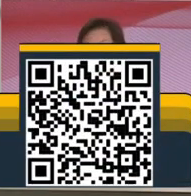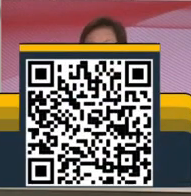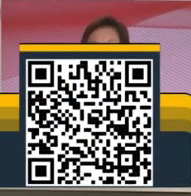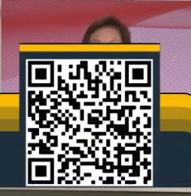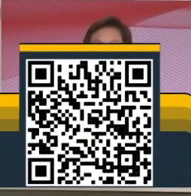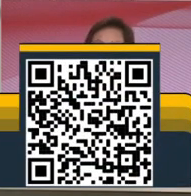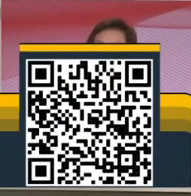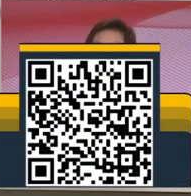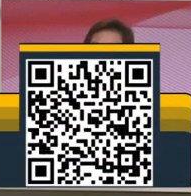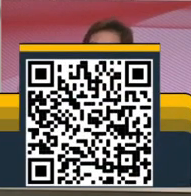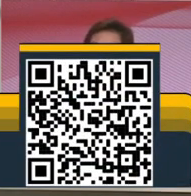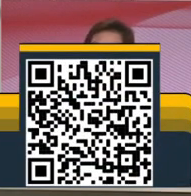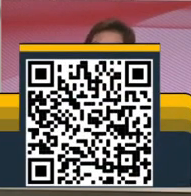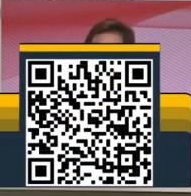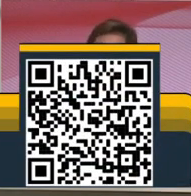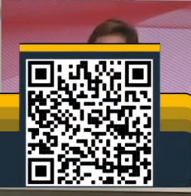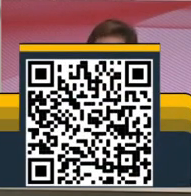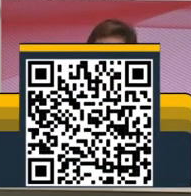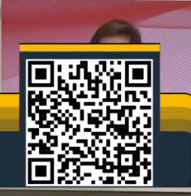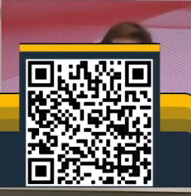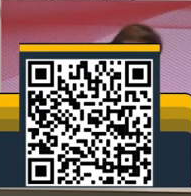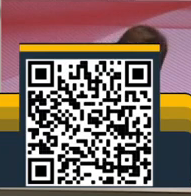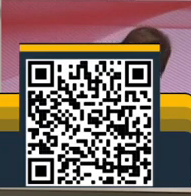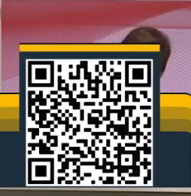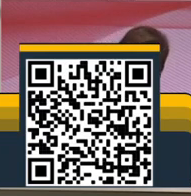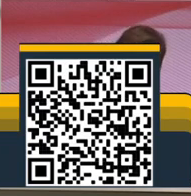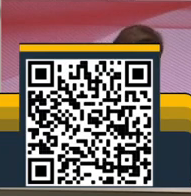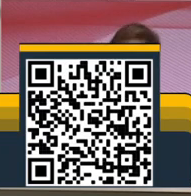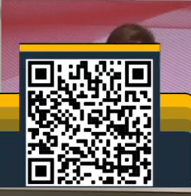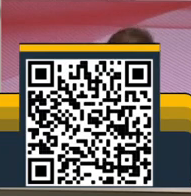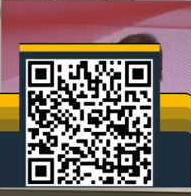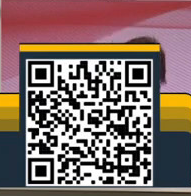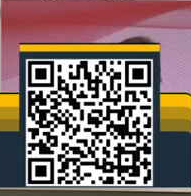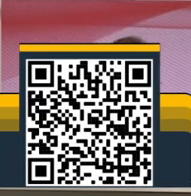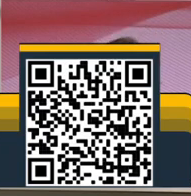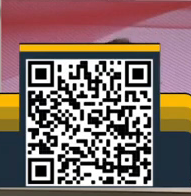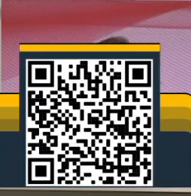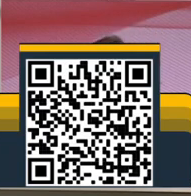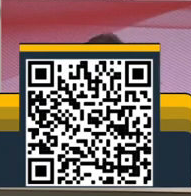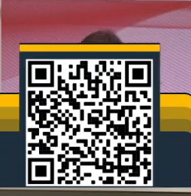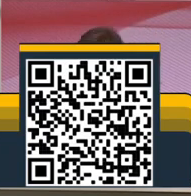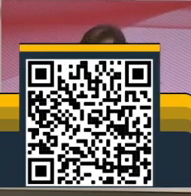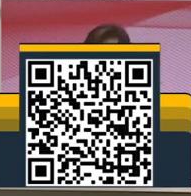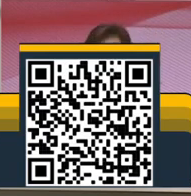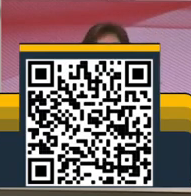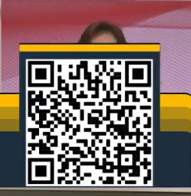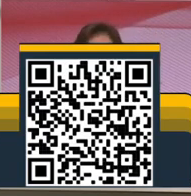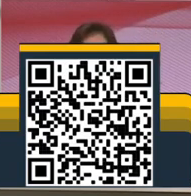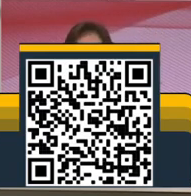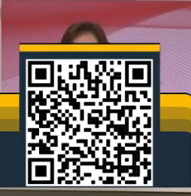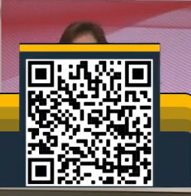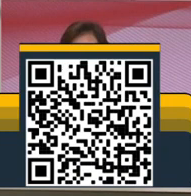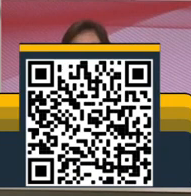Atas nasihat KKM, maka mesyuarat memutuskan PKP bersyarat